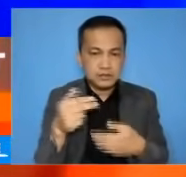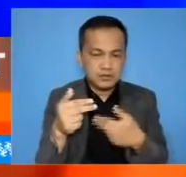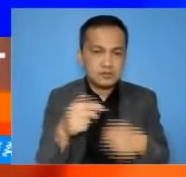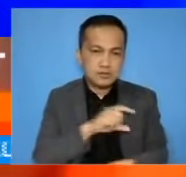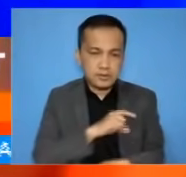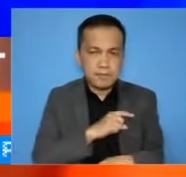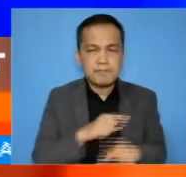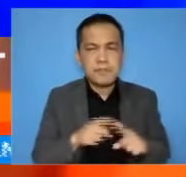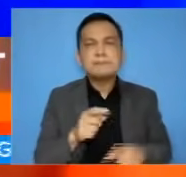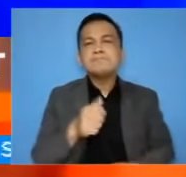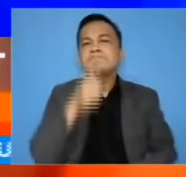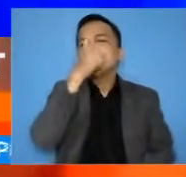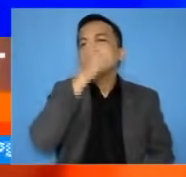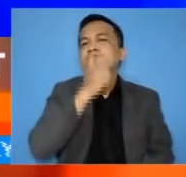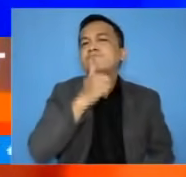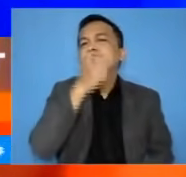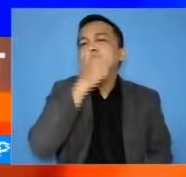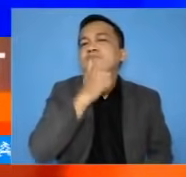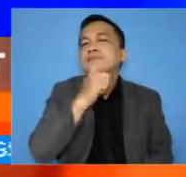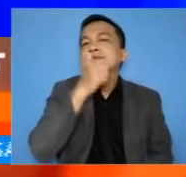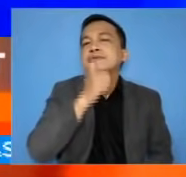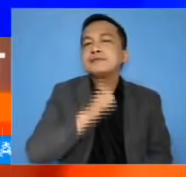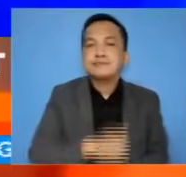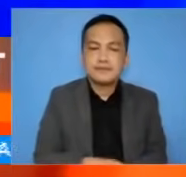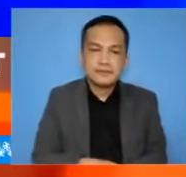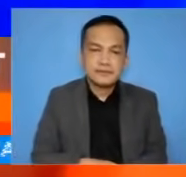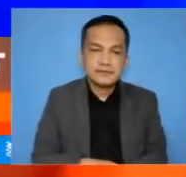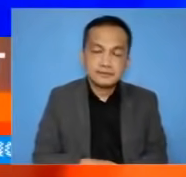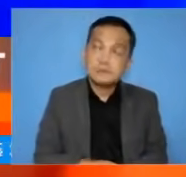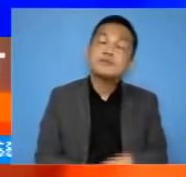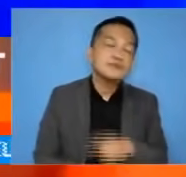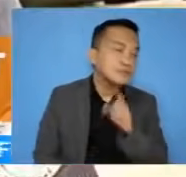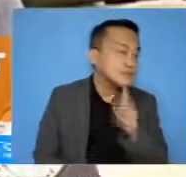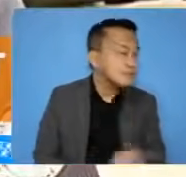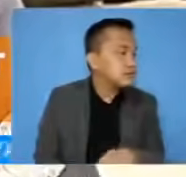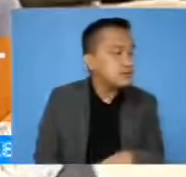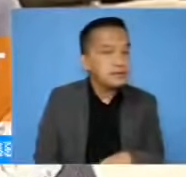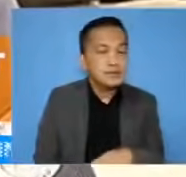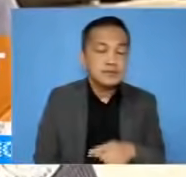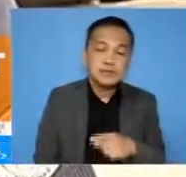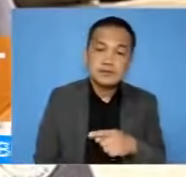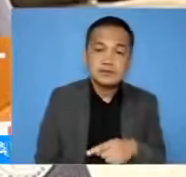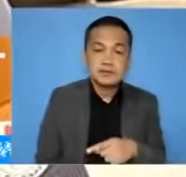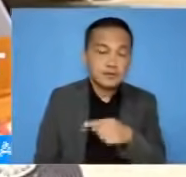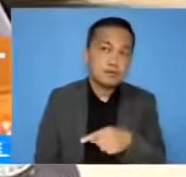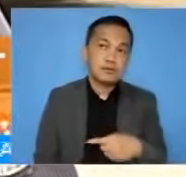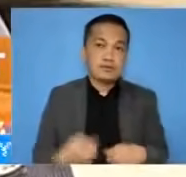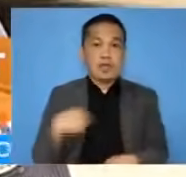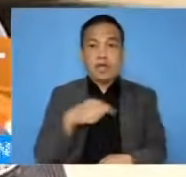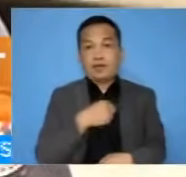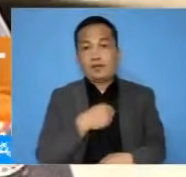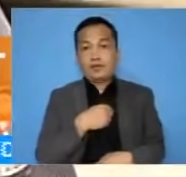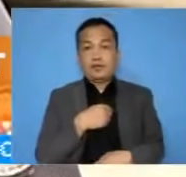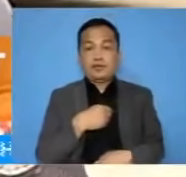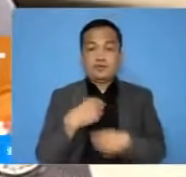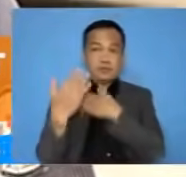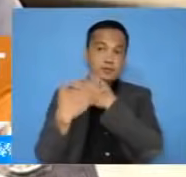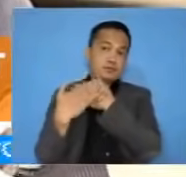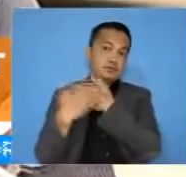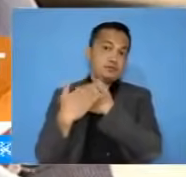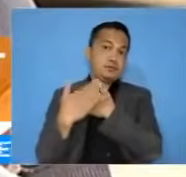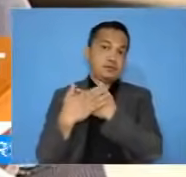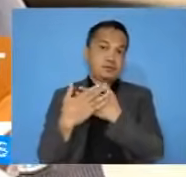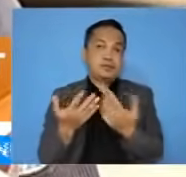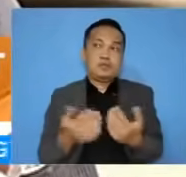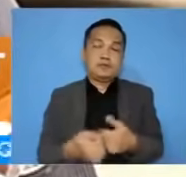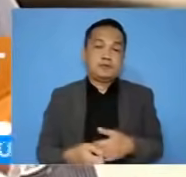ang maximum tolerance. Pipigil po talaga. Talaga kasi yun po ang ano sa amin, bilin ka, bilin po.